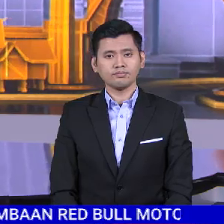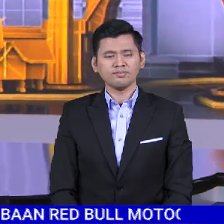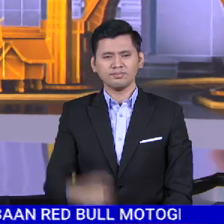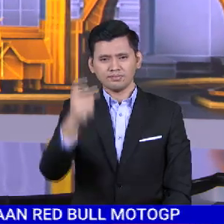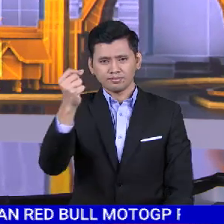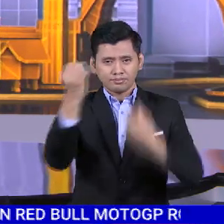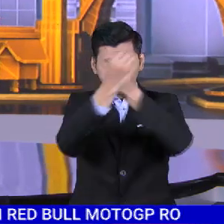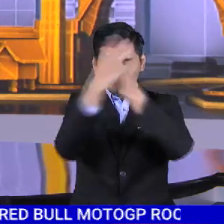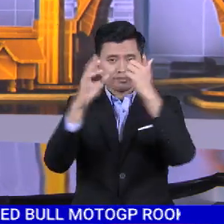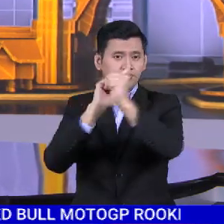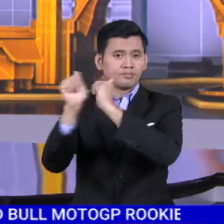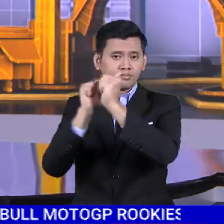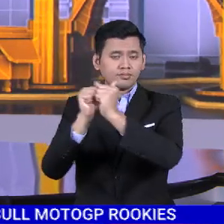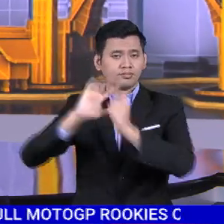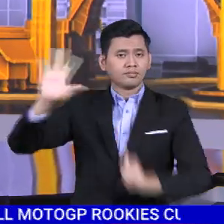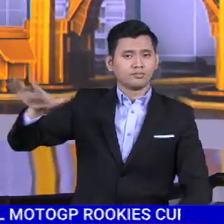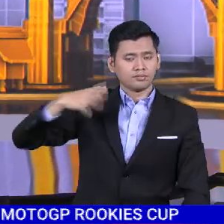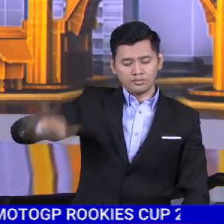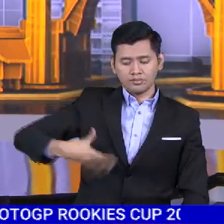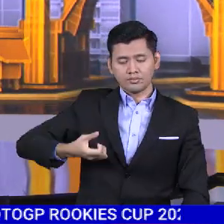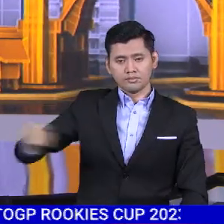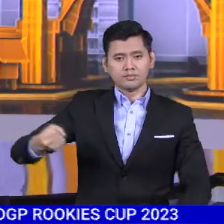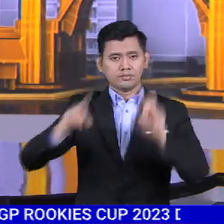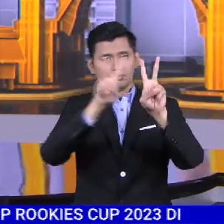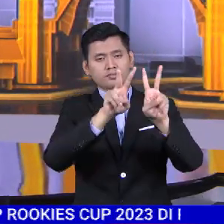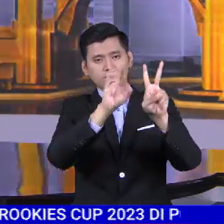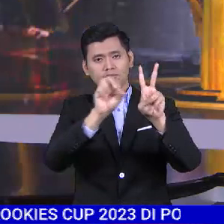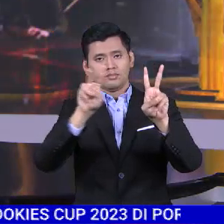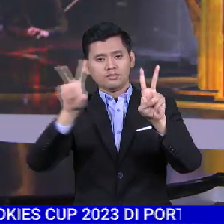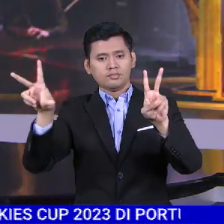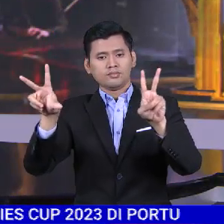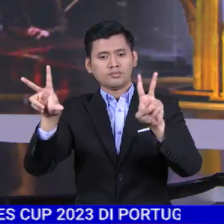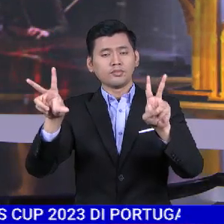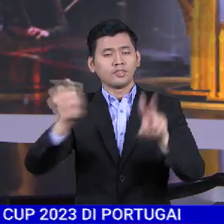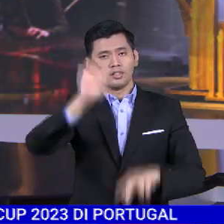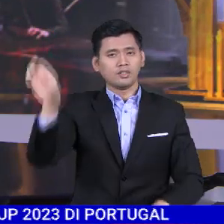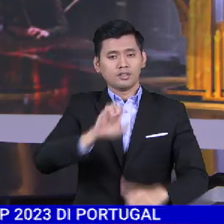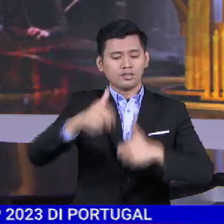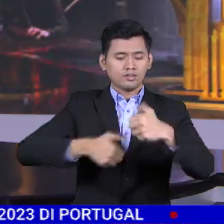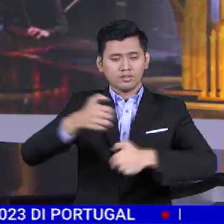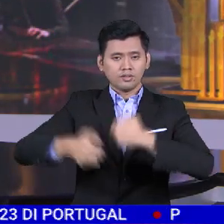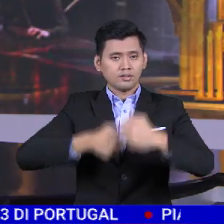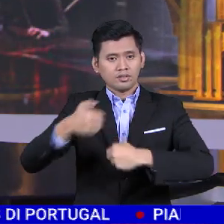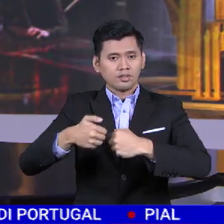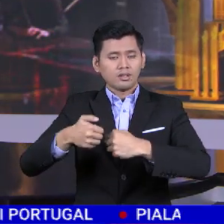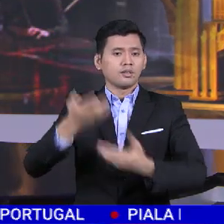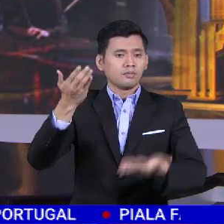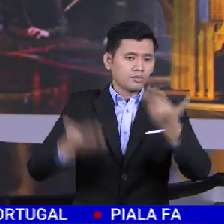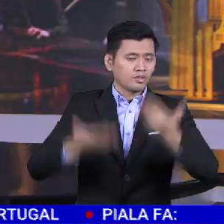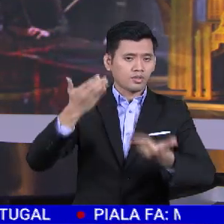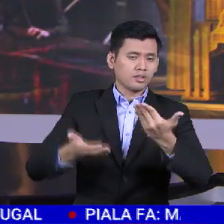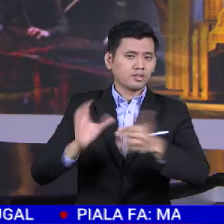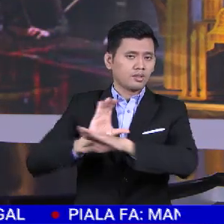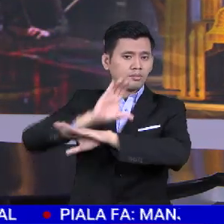Sedikit perkembangan sukan SEA Kemboja 2023. Penganalisis pasukan E Sukan Lelaki Muhammad Hazim Firdaus Ismail mungkin